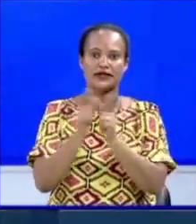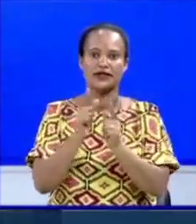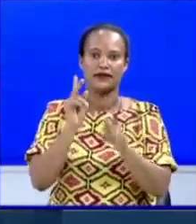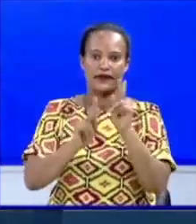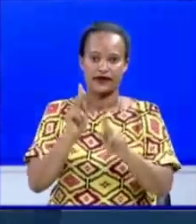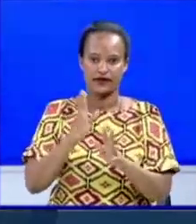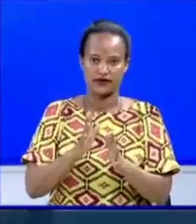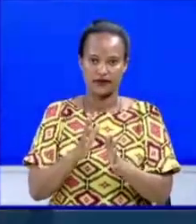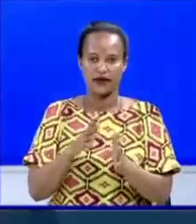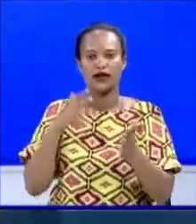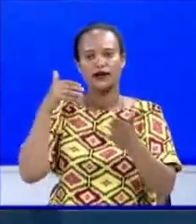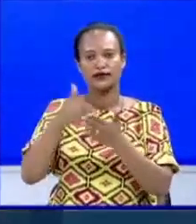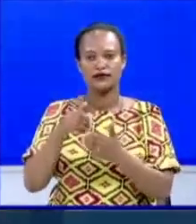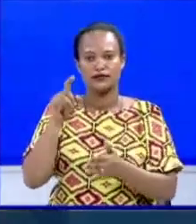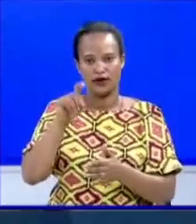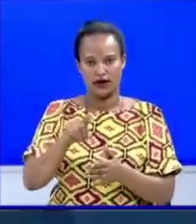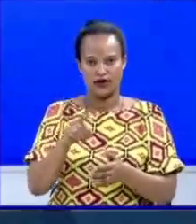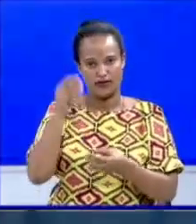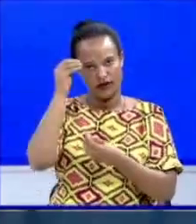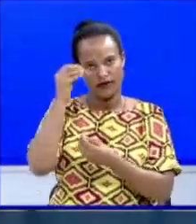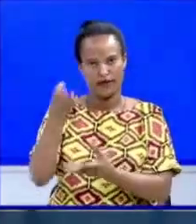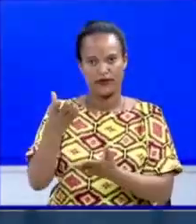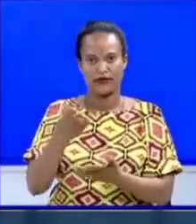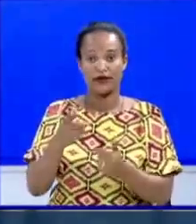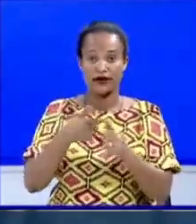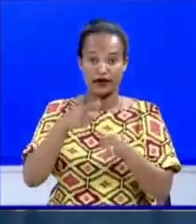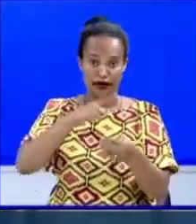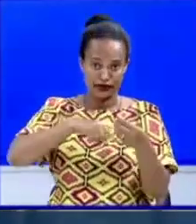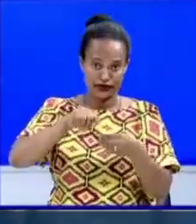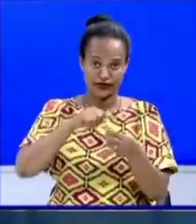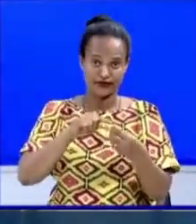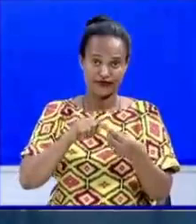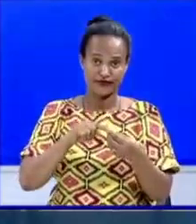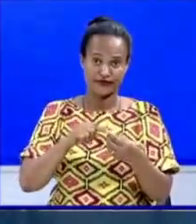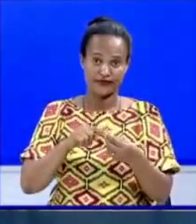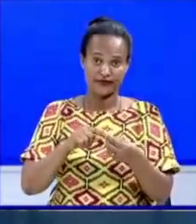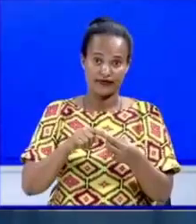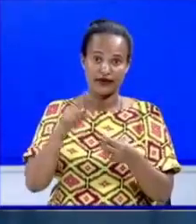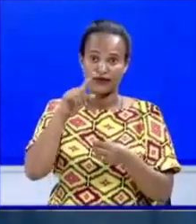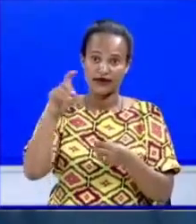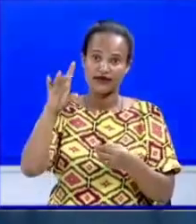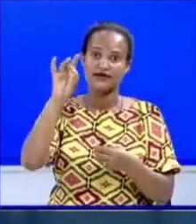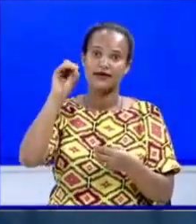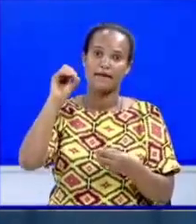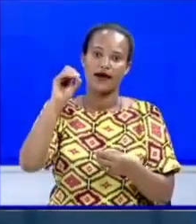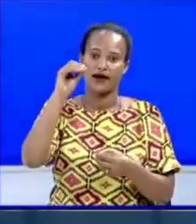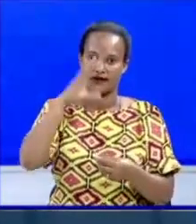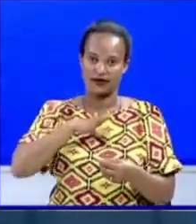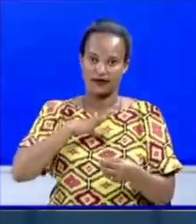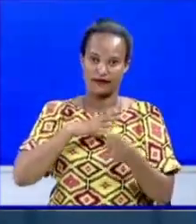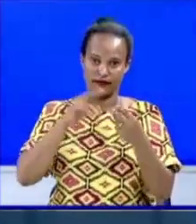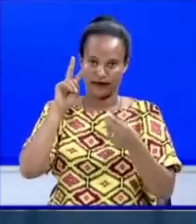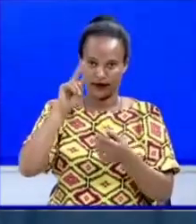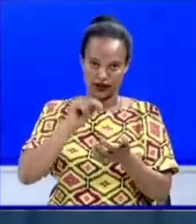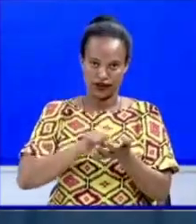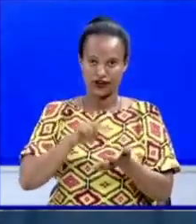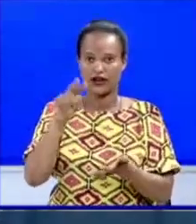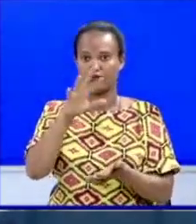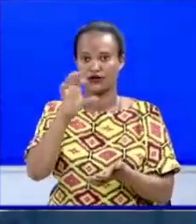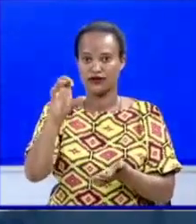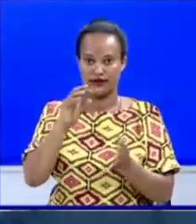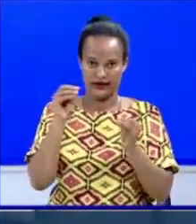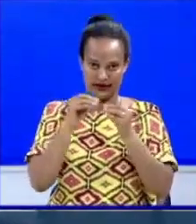ሕብረተሰብ ክበፅሕሉ ምኽኣሎም ሓቢሮም። ቀዳማይ ዙር 180 ሰብ በቢ 2500